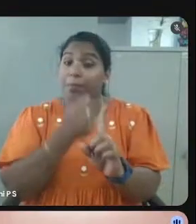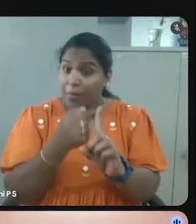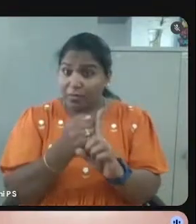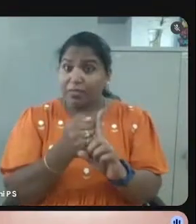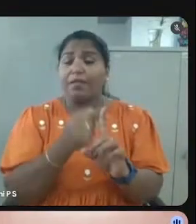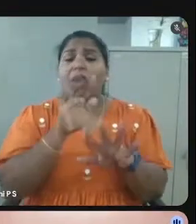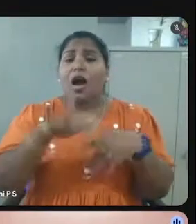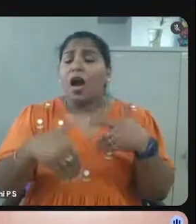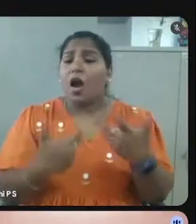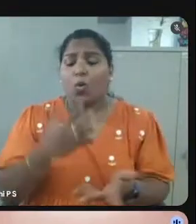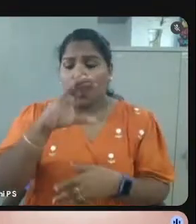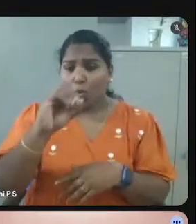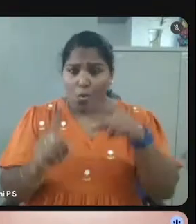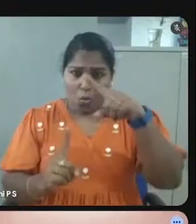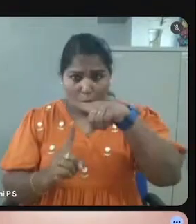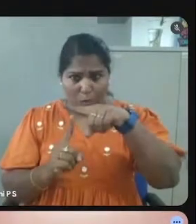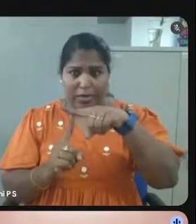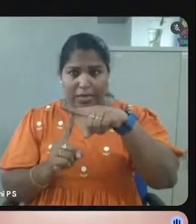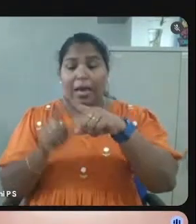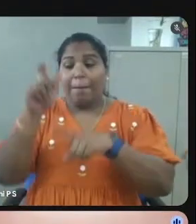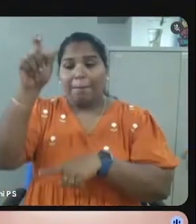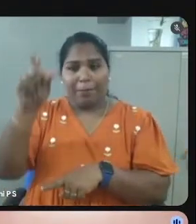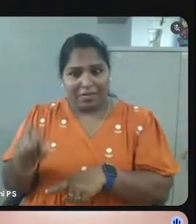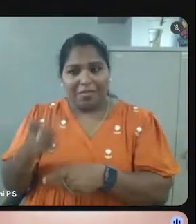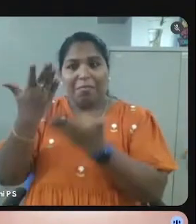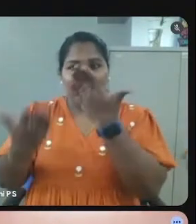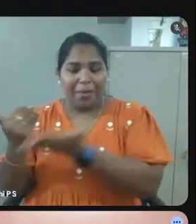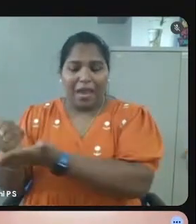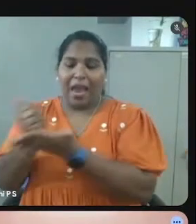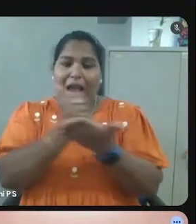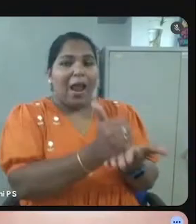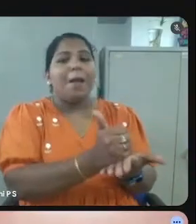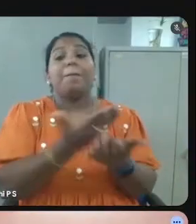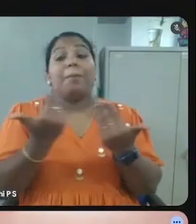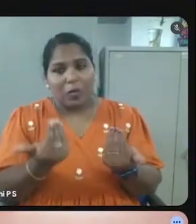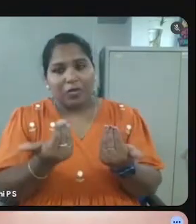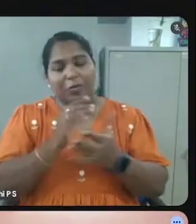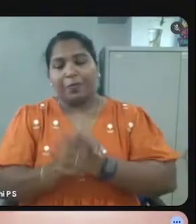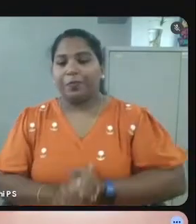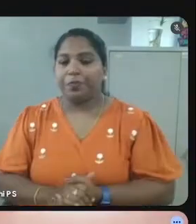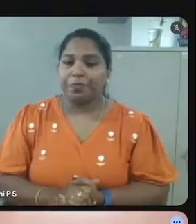ഓക്യുപേഷണൽ തെറപ്പിസ്റ്റിനോട് ഒരു ലിമിറ്റ് വരയ്ക്കും നമുക്ക് ഹെൽപ്പ് ചെയ്യാൻ സാധിക്കും.